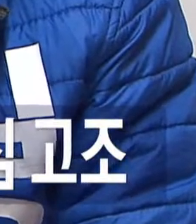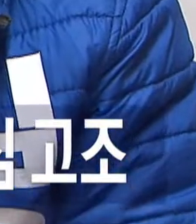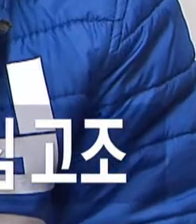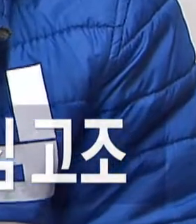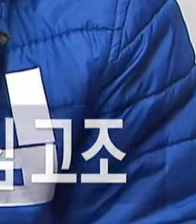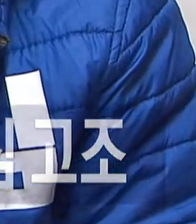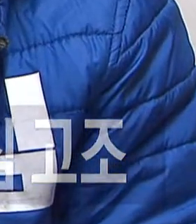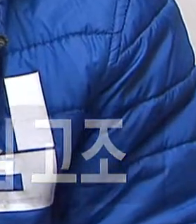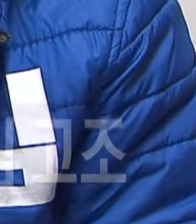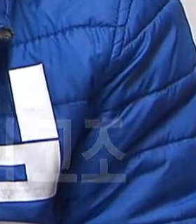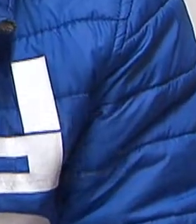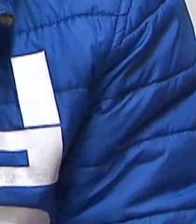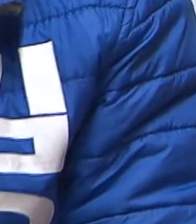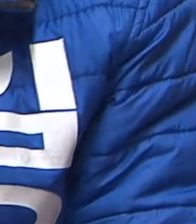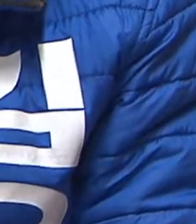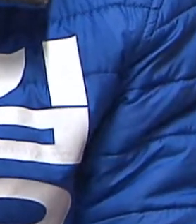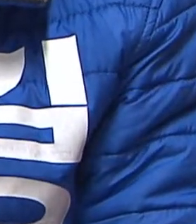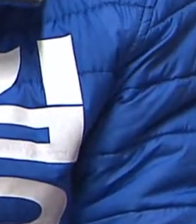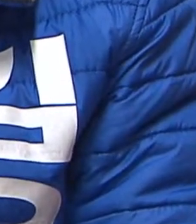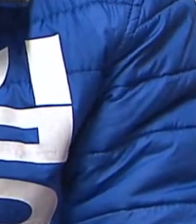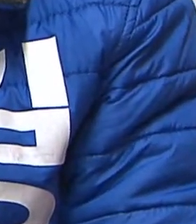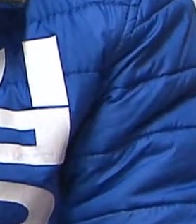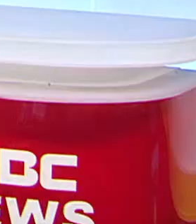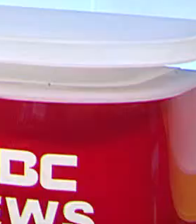선거구보다 치열할 것으로 예상됩니다.